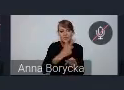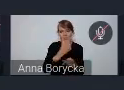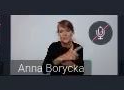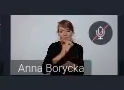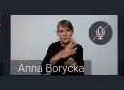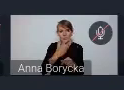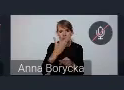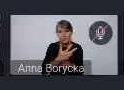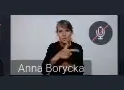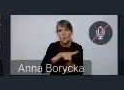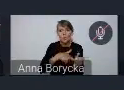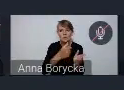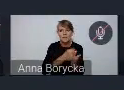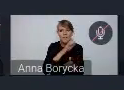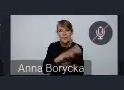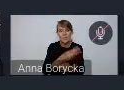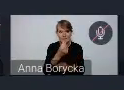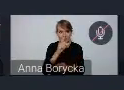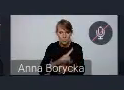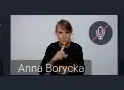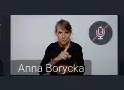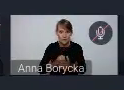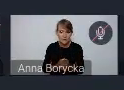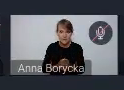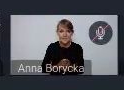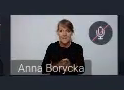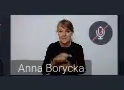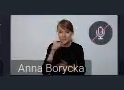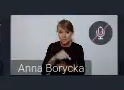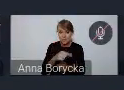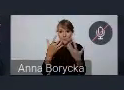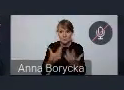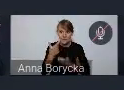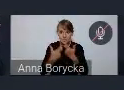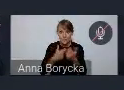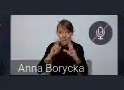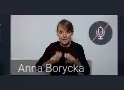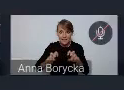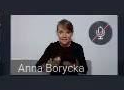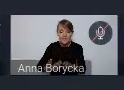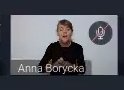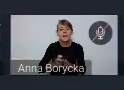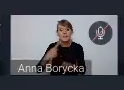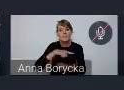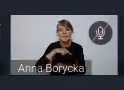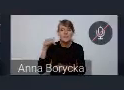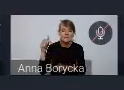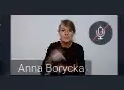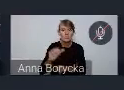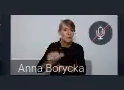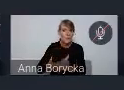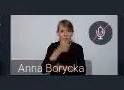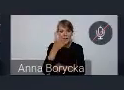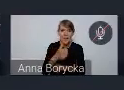ustawy o finansach publicznych. Oczywiście, żeby przystąpić do takiej analizy, musimy najpierw określić, oszacować, tak,